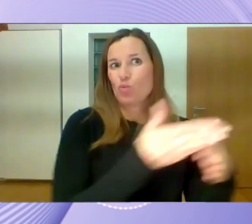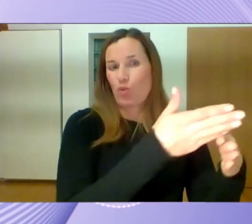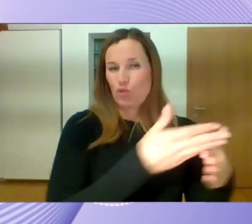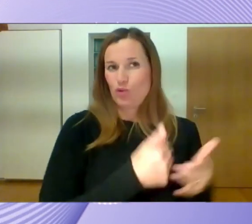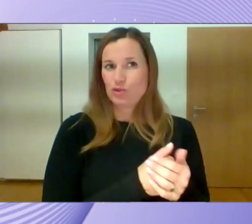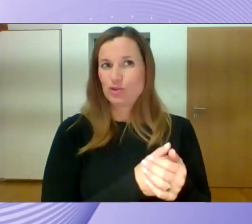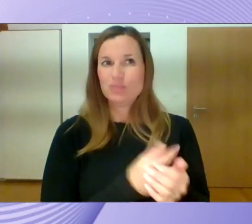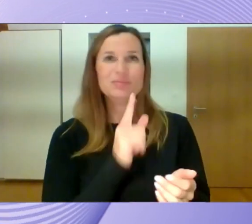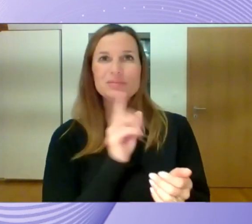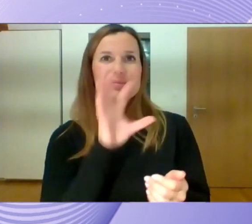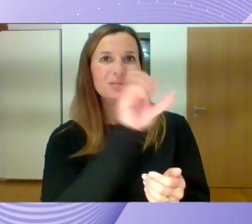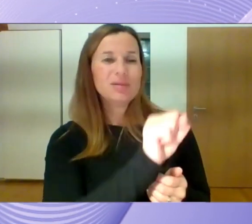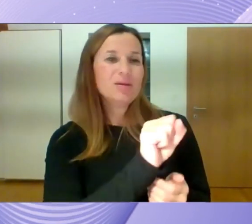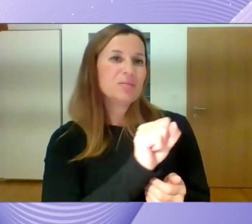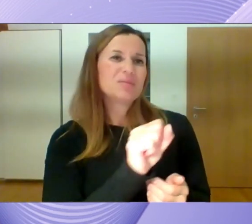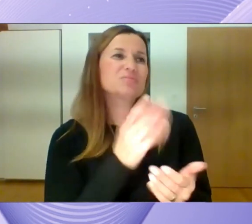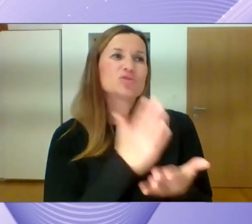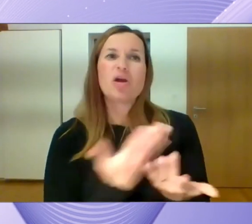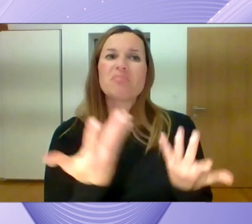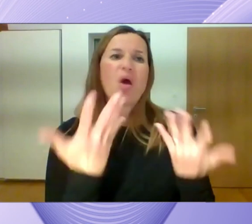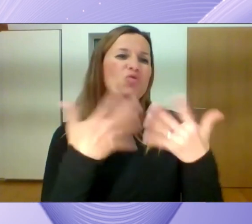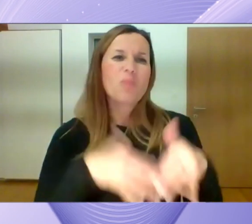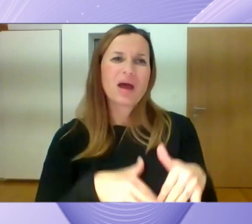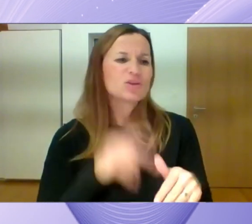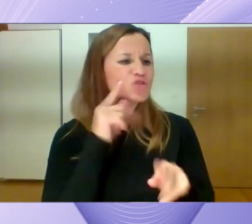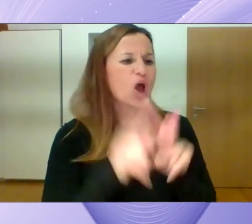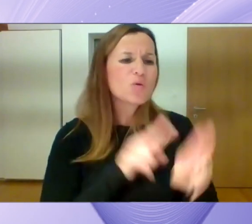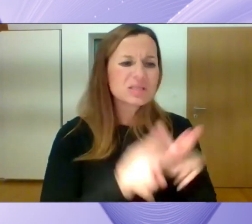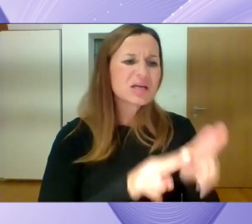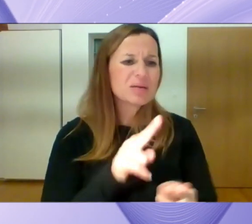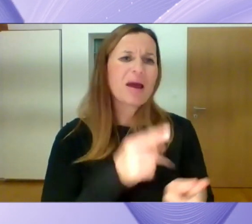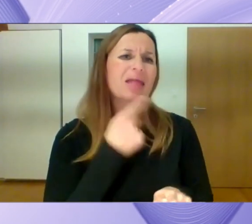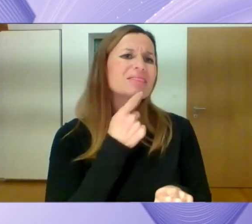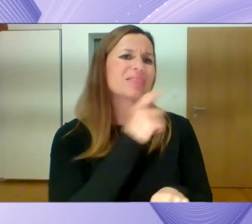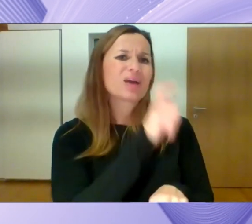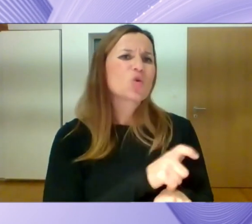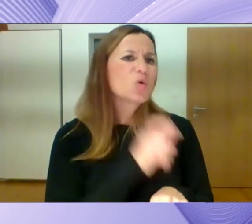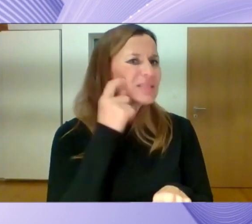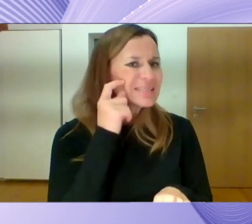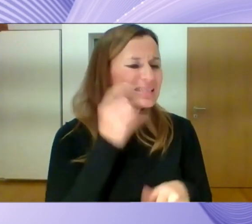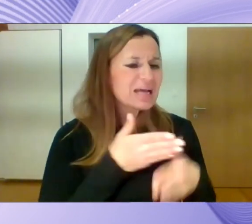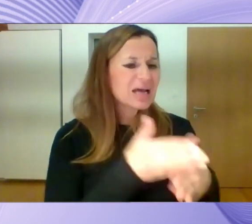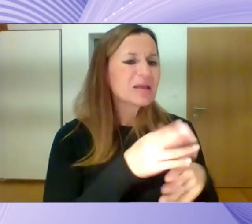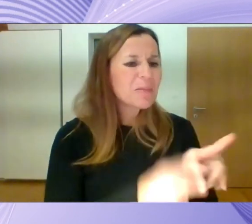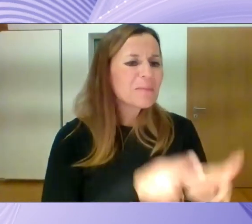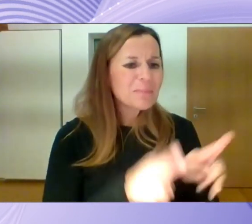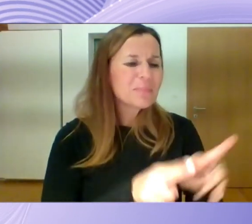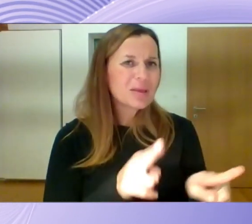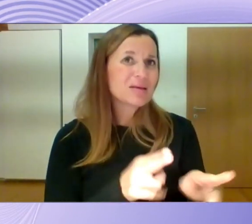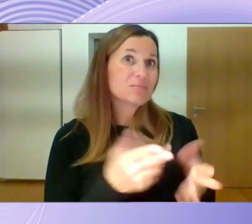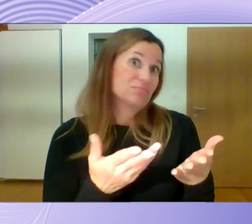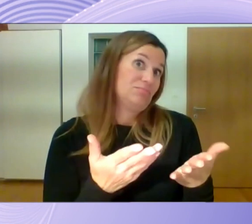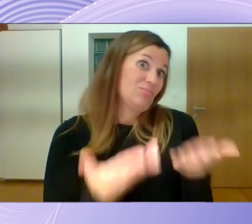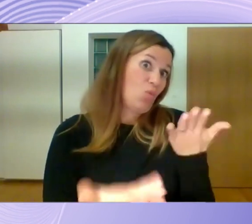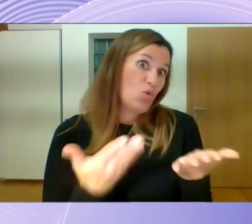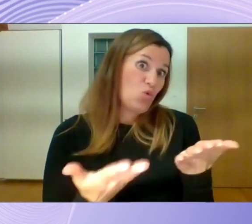ne opazijo, tako samoumevno rata ta oskrba, da nekdo skrbi, da se nekako ne spomne, da bi bilo za porazdeliti.